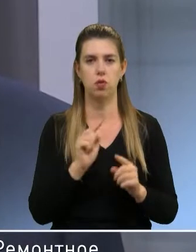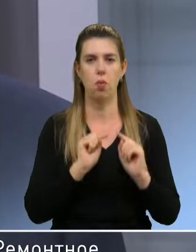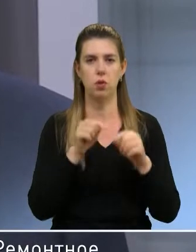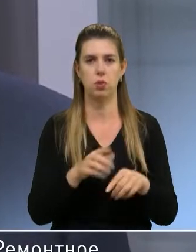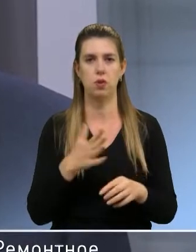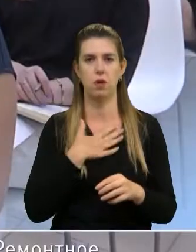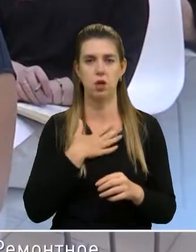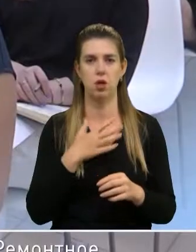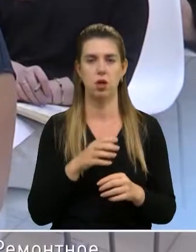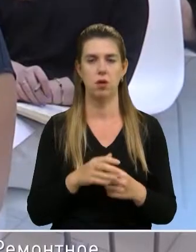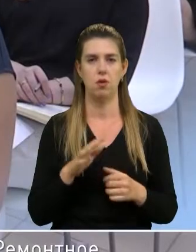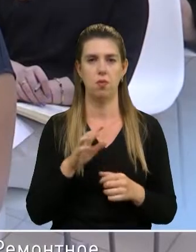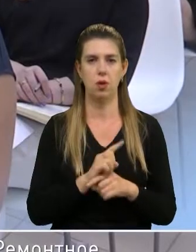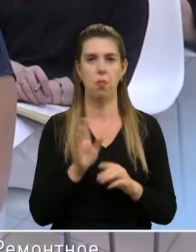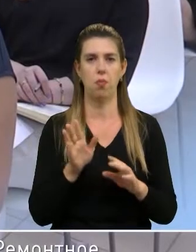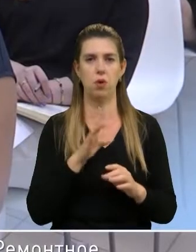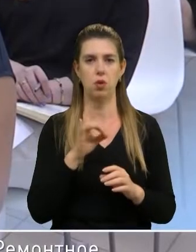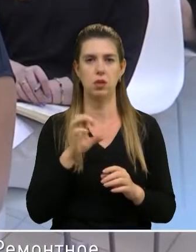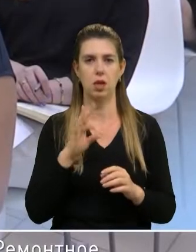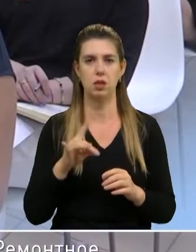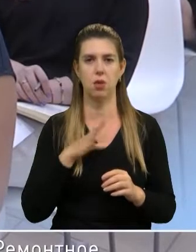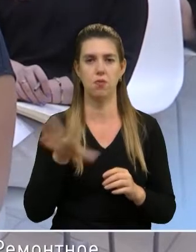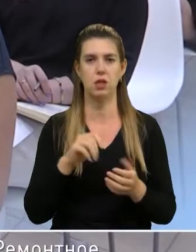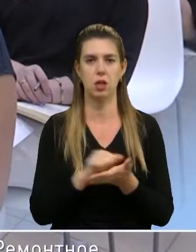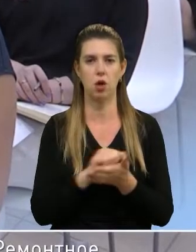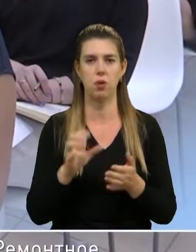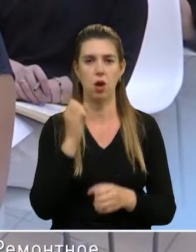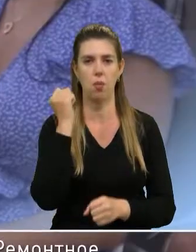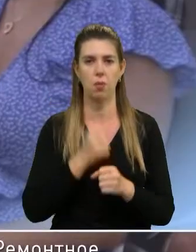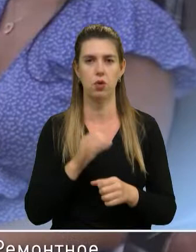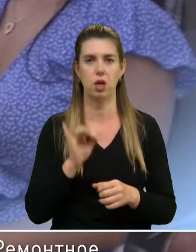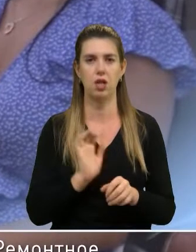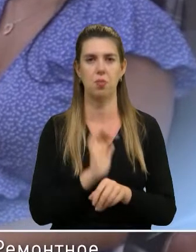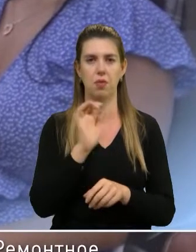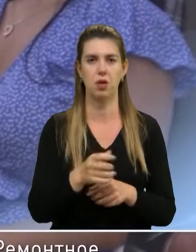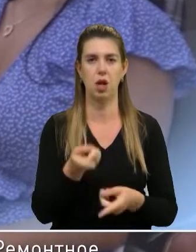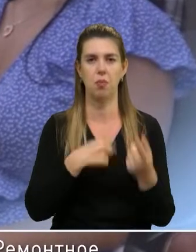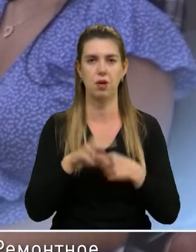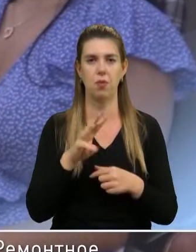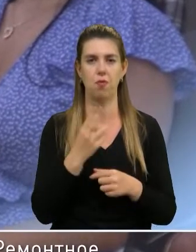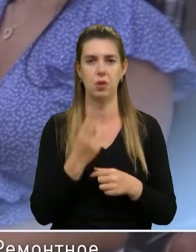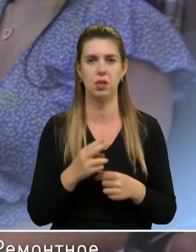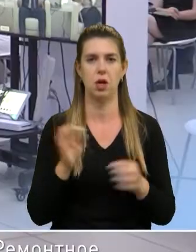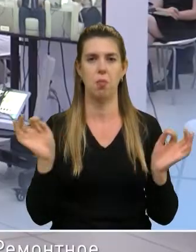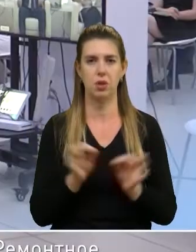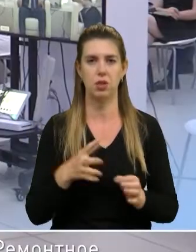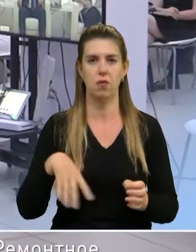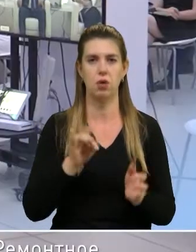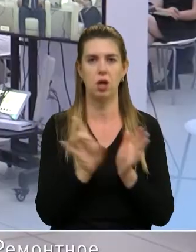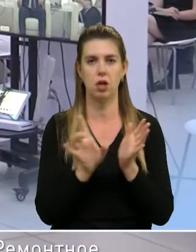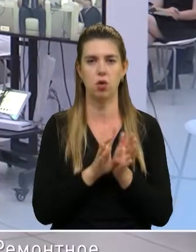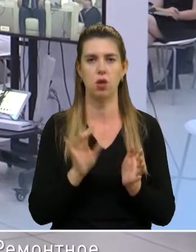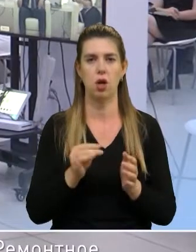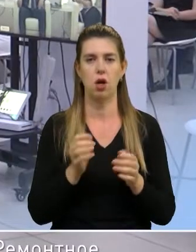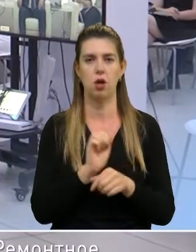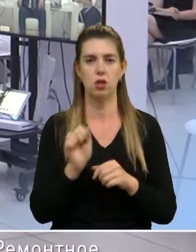наши учетные системы. Потом в Росреестре эти документы обрабатывают и отправляют обратно в МФЦ. Моментально, электронно.